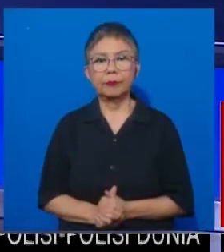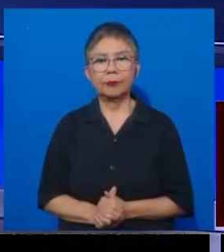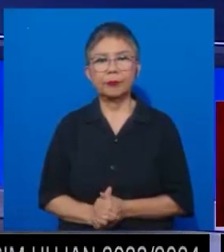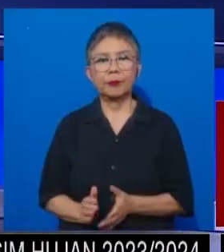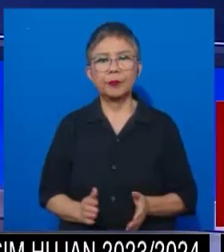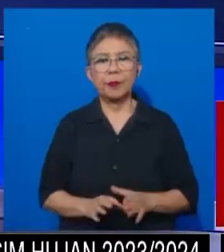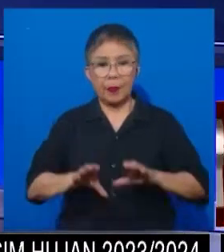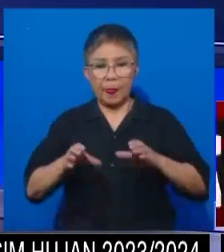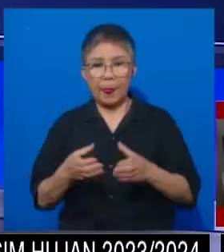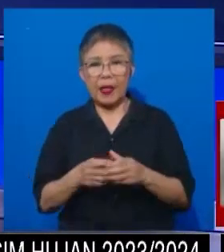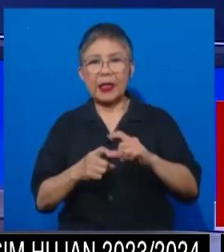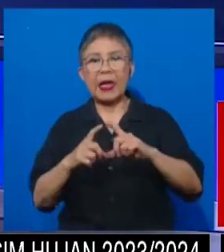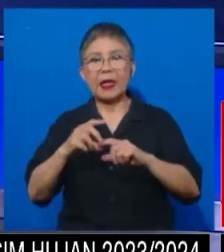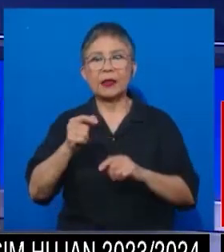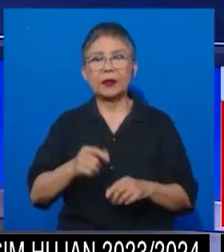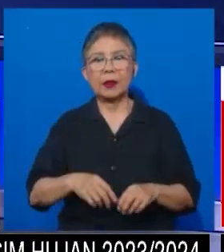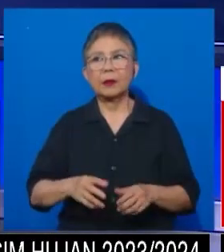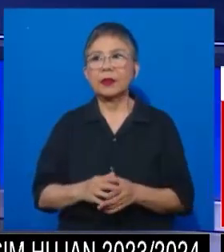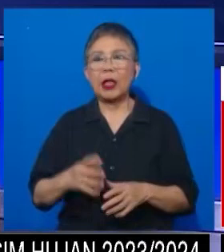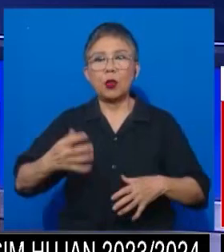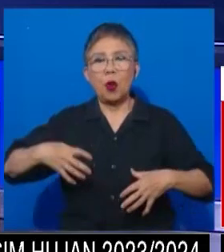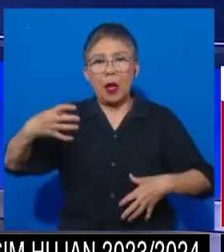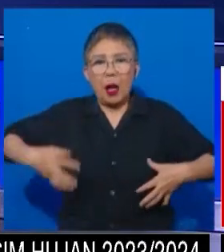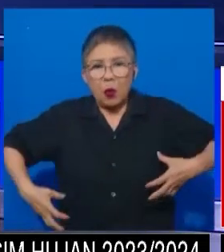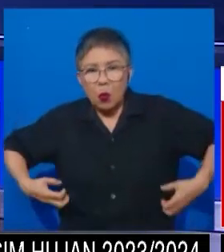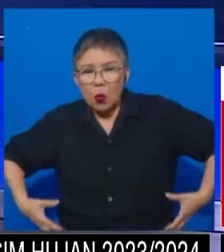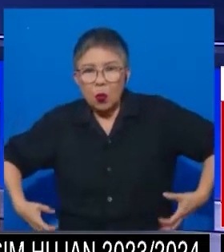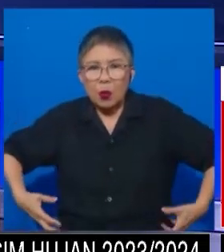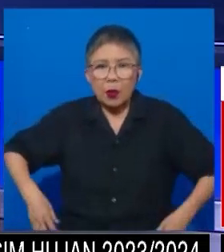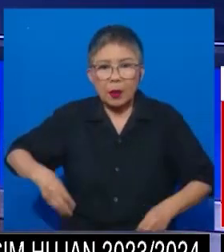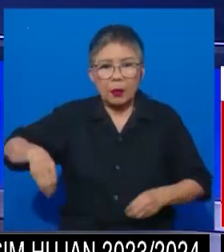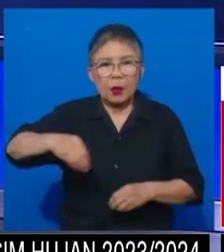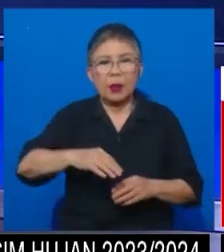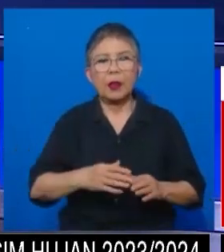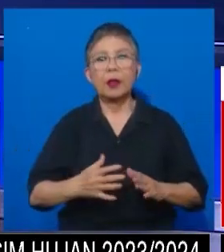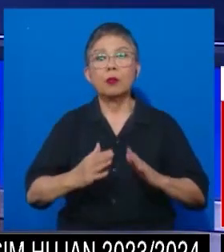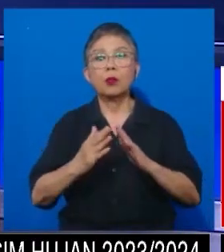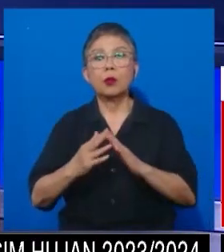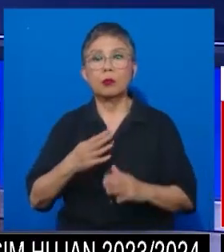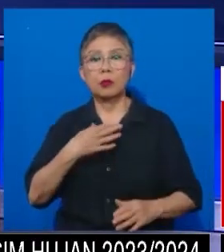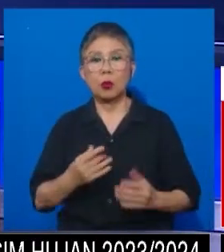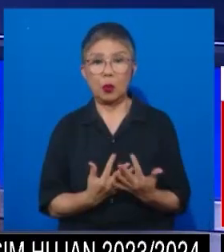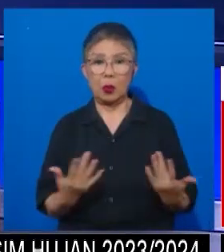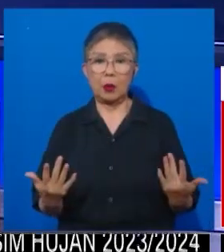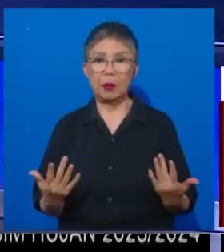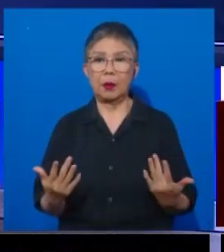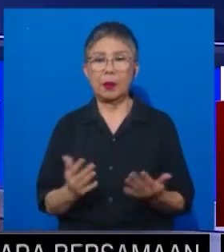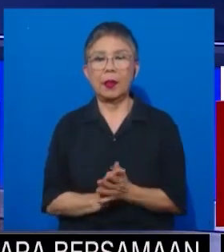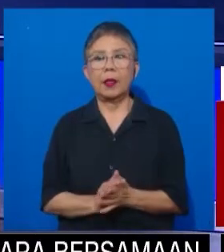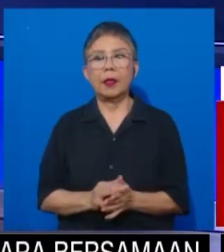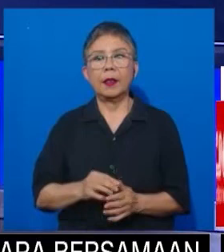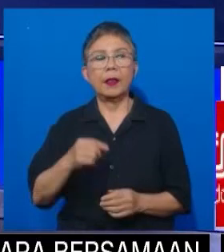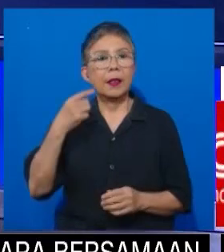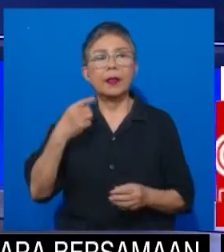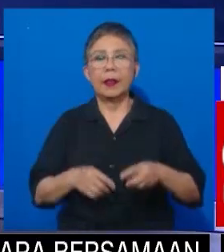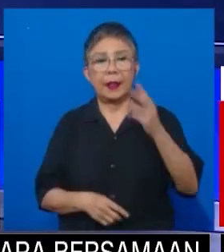Berikutnya, tim rescue gabungan mengevakuasi seekor orang utan yang berkeliaran di sekitar perkebunan milik warga di Kelurahan Mendawai, Seberang,